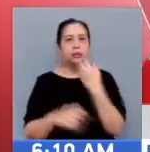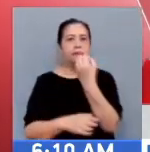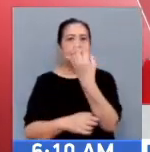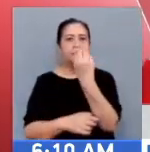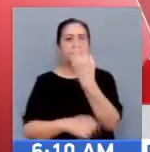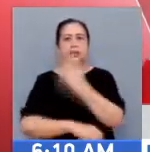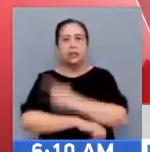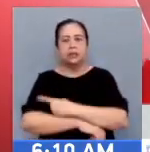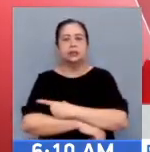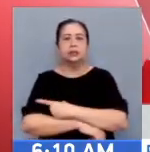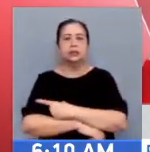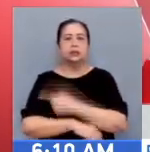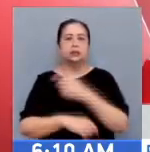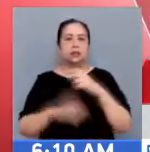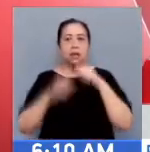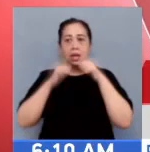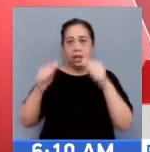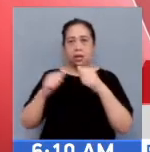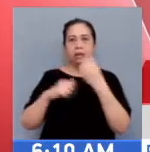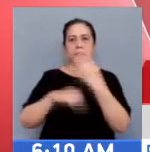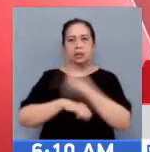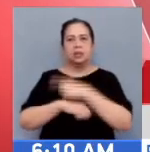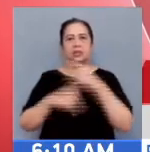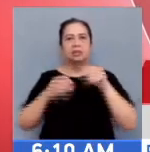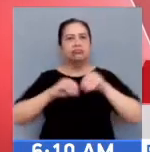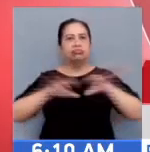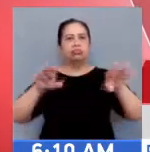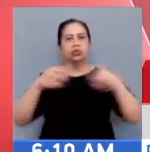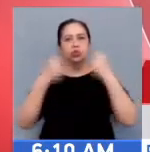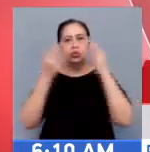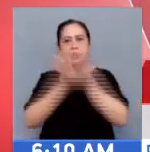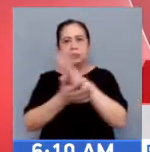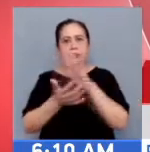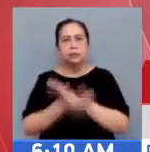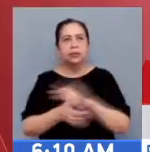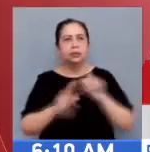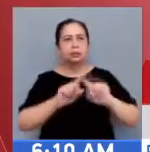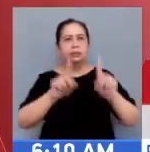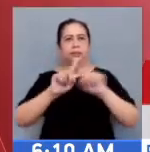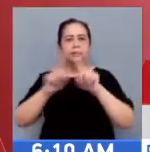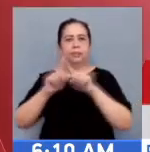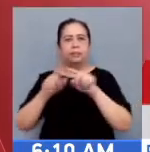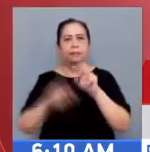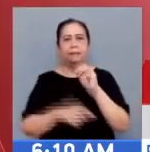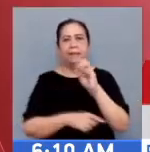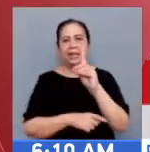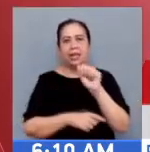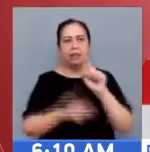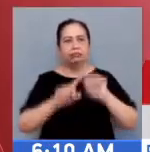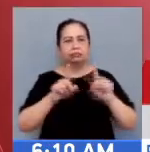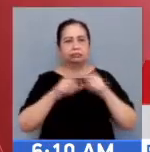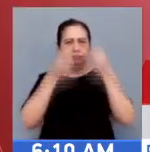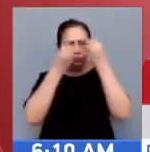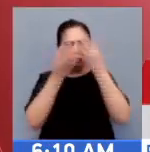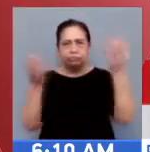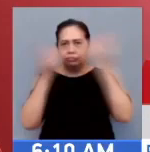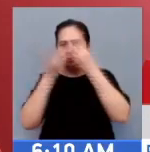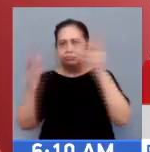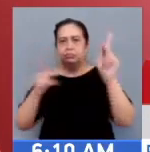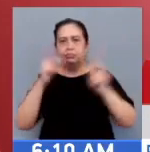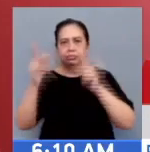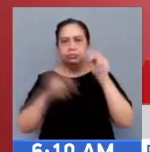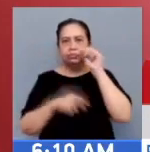Dahil ito ay ipapublicize pa sa mga dyaryo o sa mga sa iba't ibang mga mass media para at least malaman din ng mga driver at